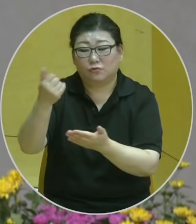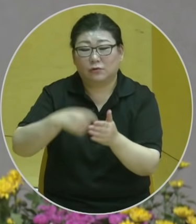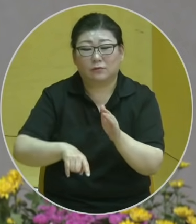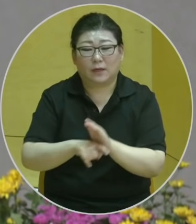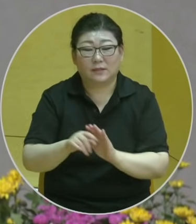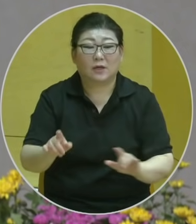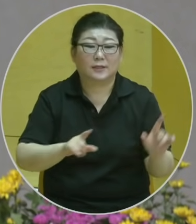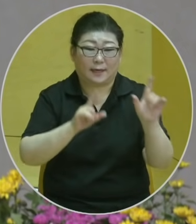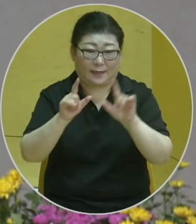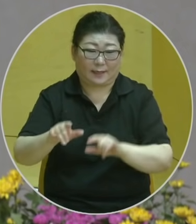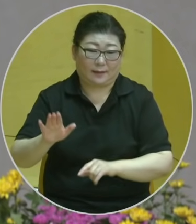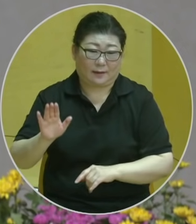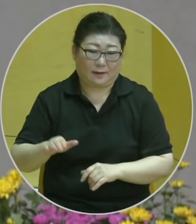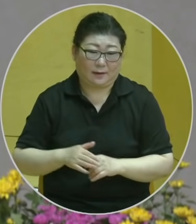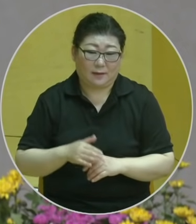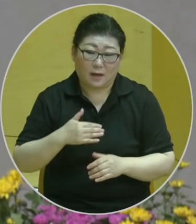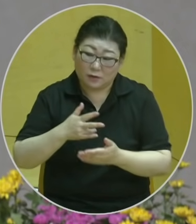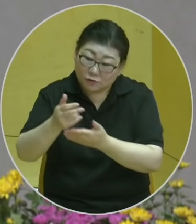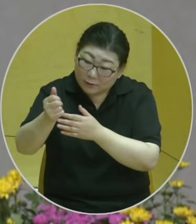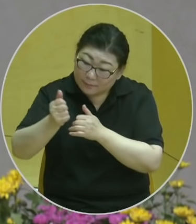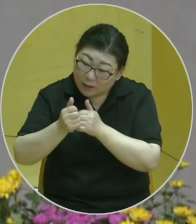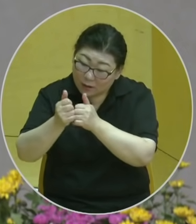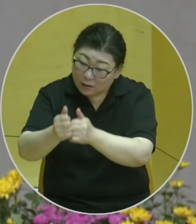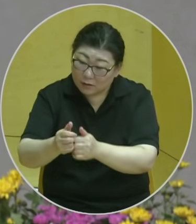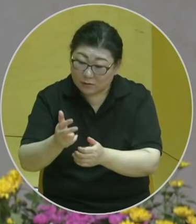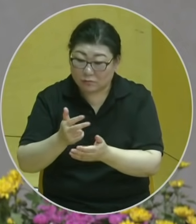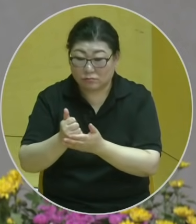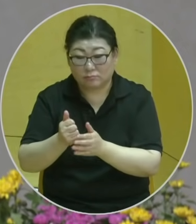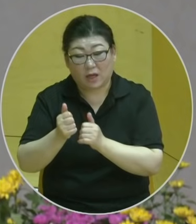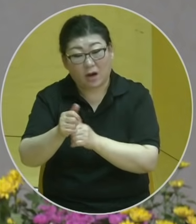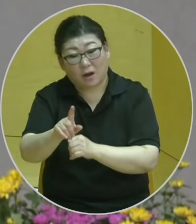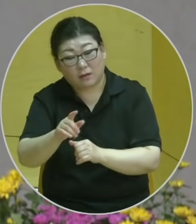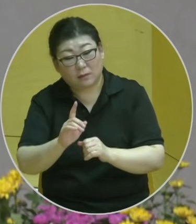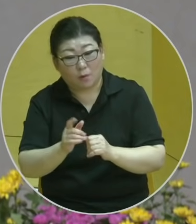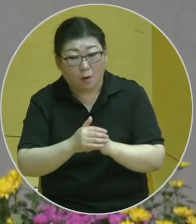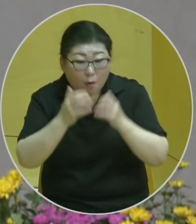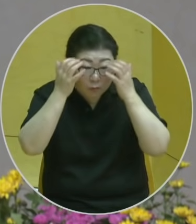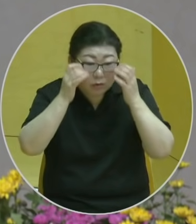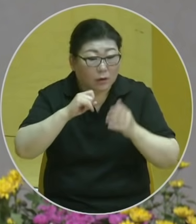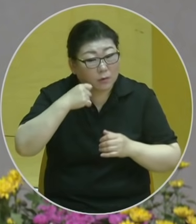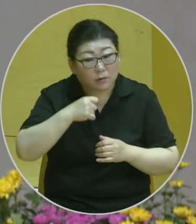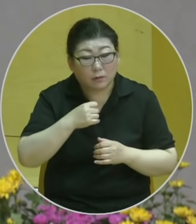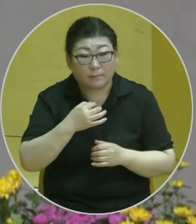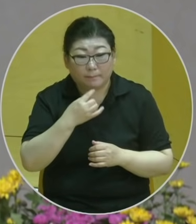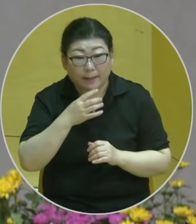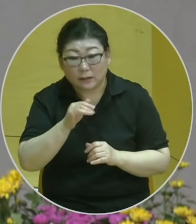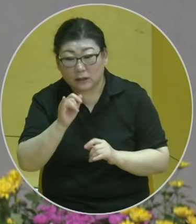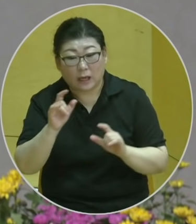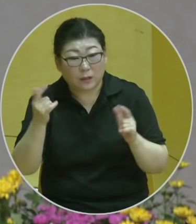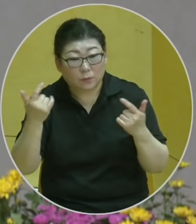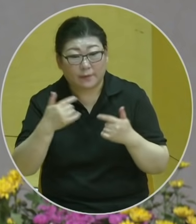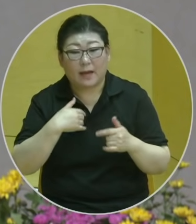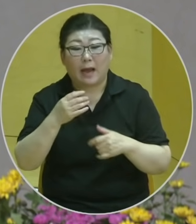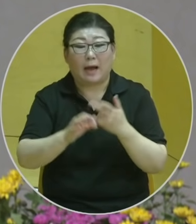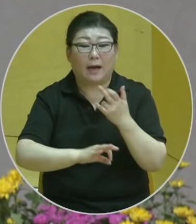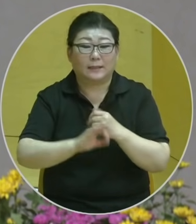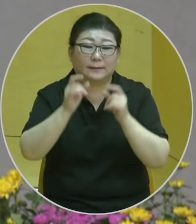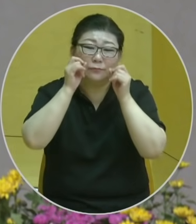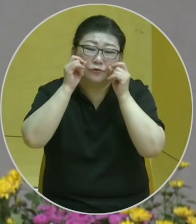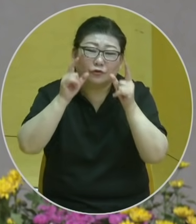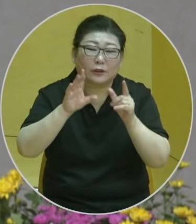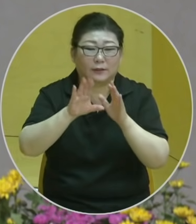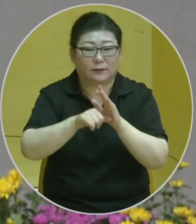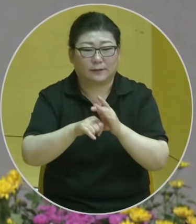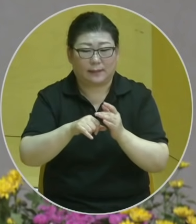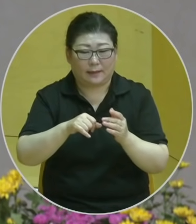살겠다. 내가 주를 따라가겠다. 주를 따라가는 것이 뭐 고난과 어려운 것이 아니라 내가 아침에 눈을 뜨면 말씀을